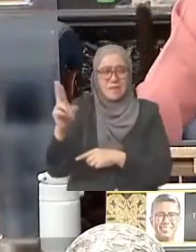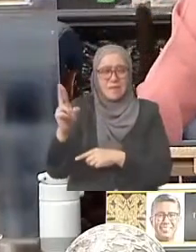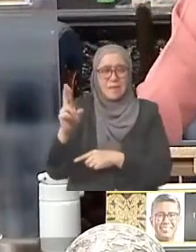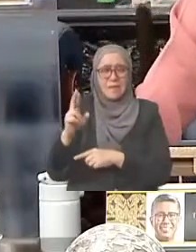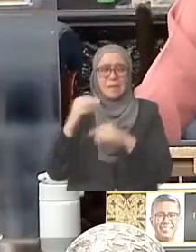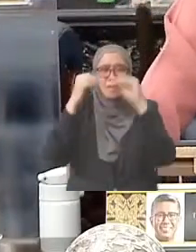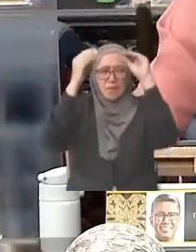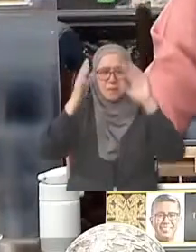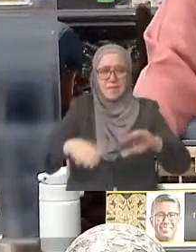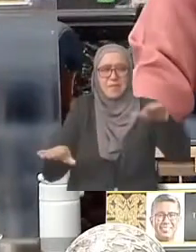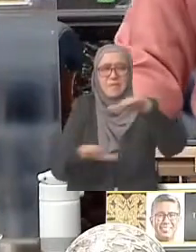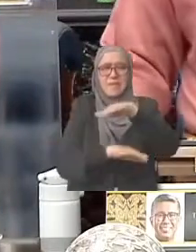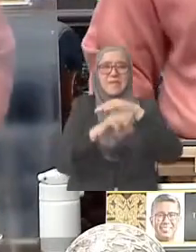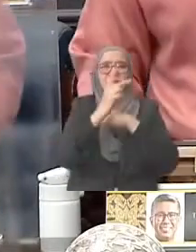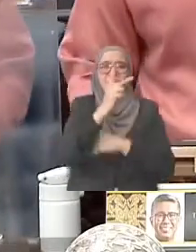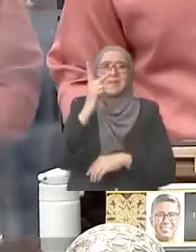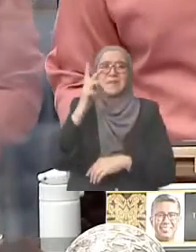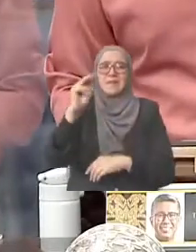Evian